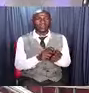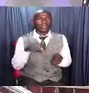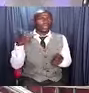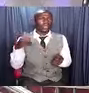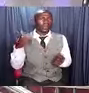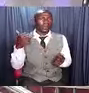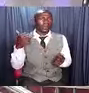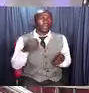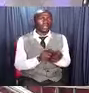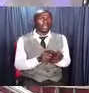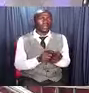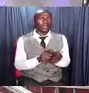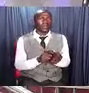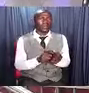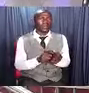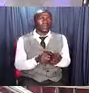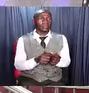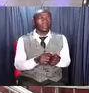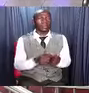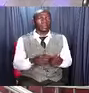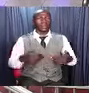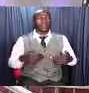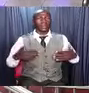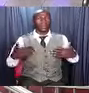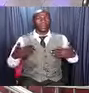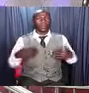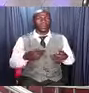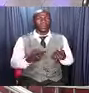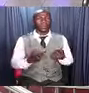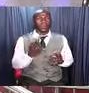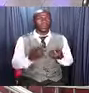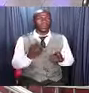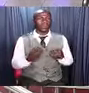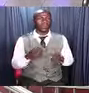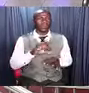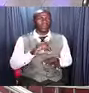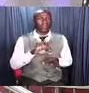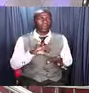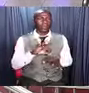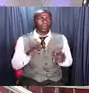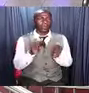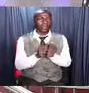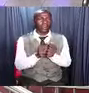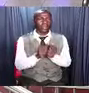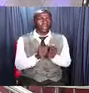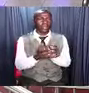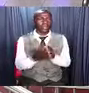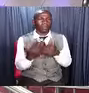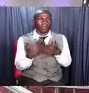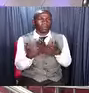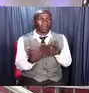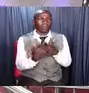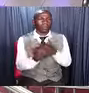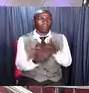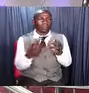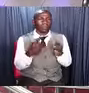yellow. The yellow maize. Kabidi watu wapike chai na mabofulo wale. And then people had to take tea with bread. Ndio kutoka siku hiyo